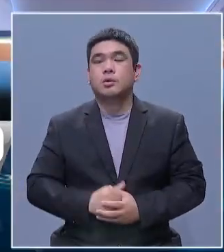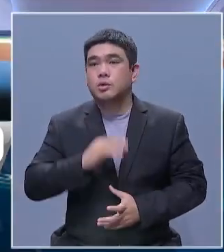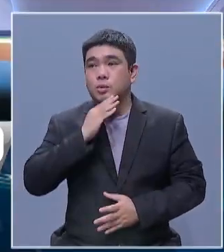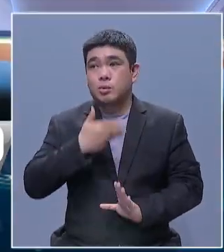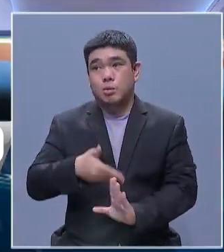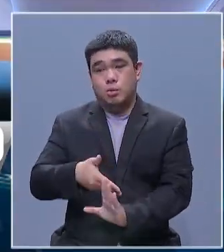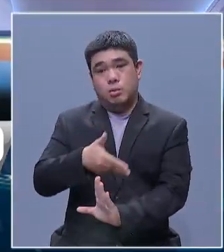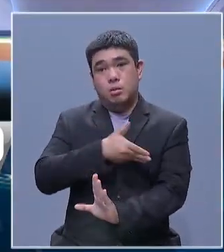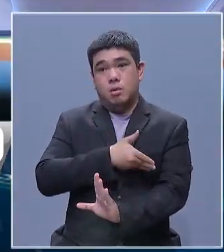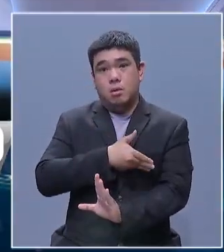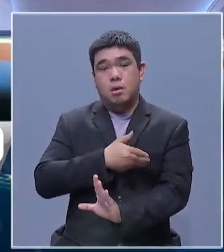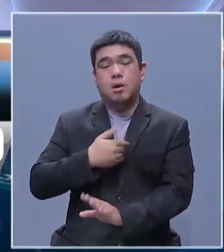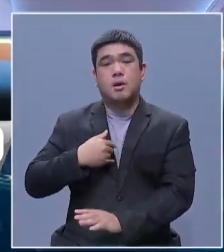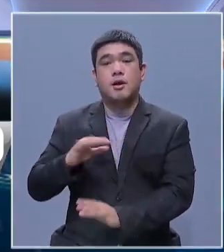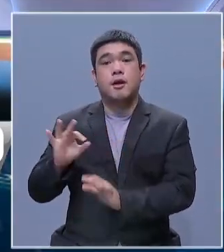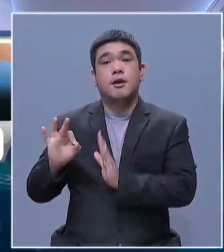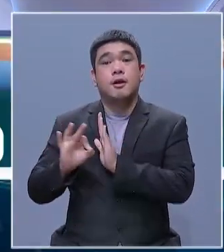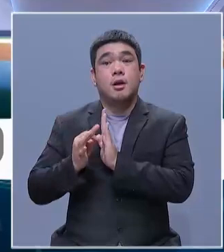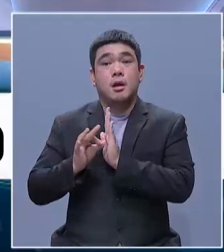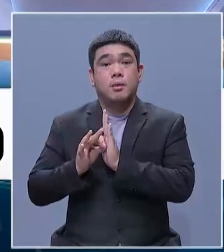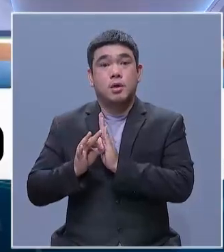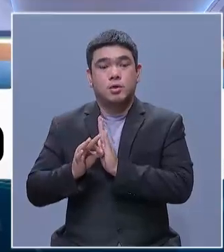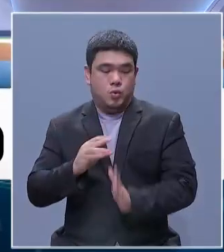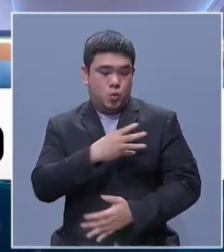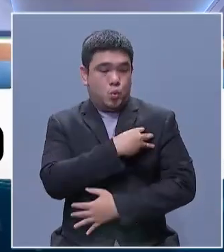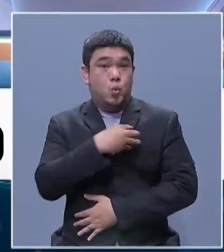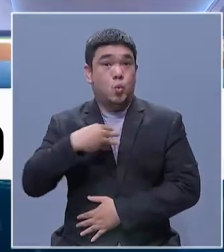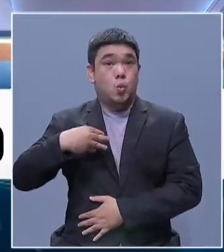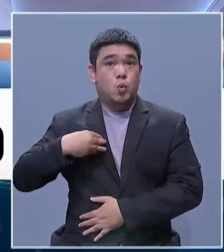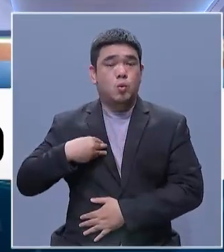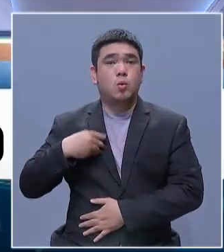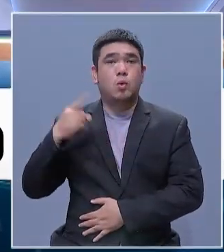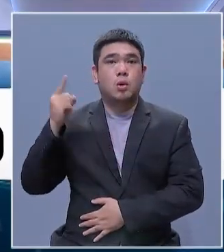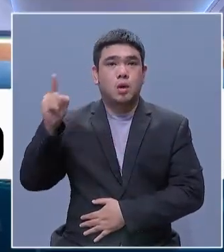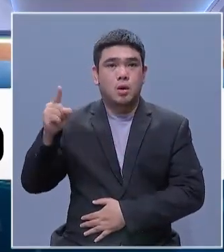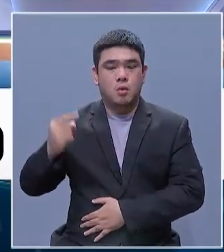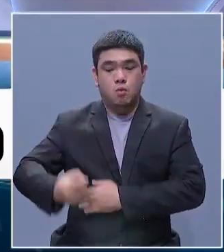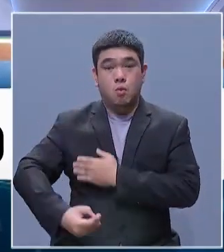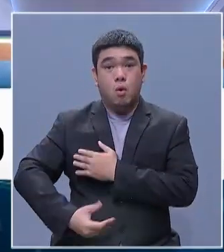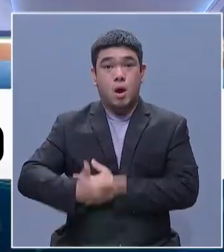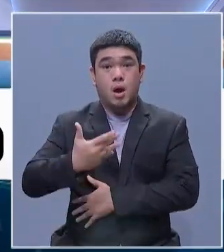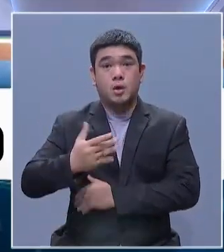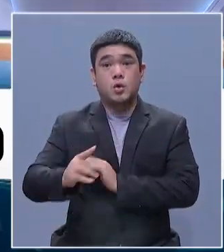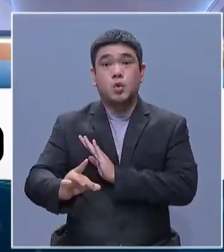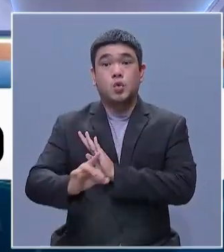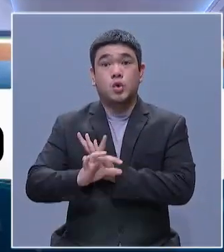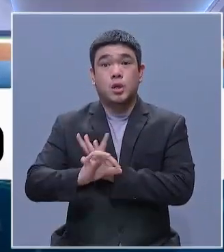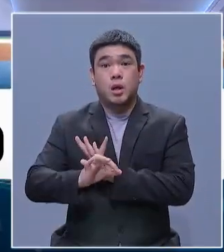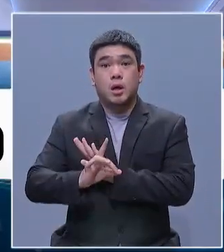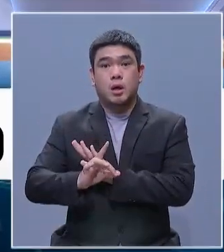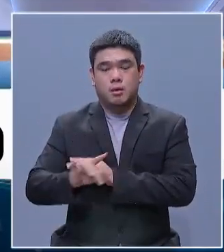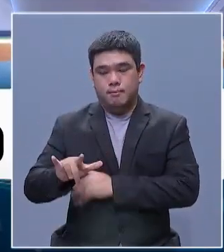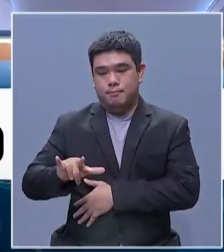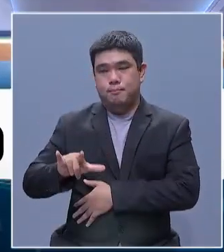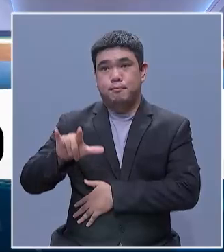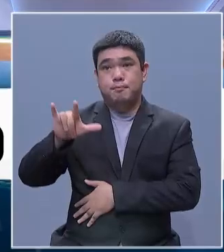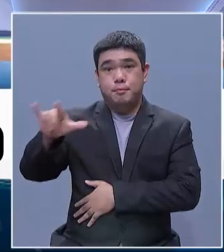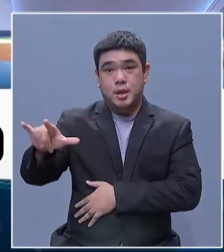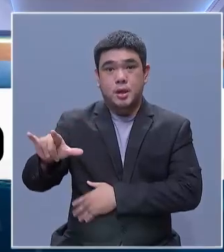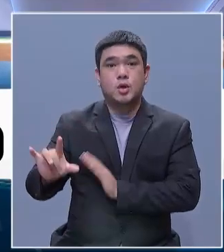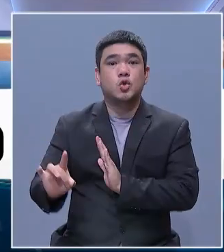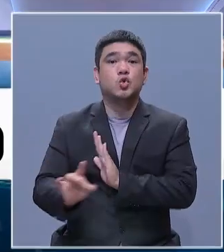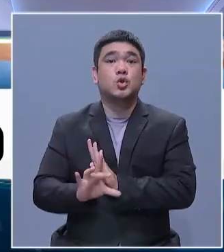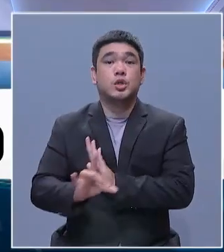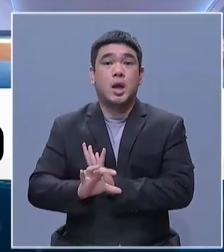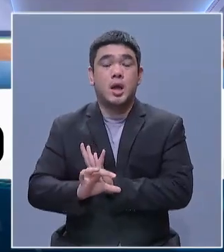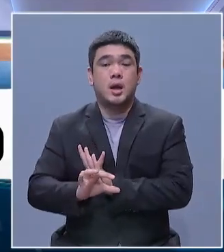คือในเพจ Facebook ของสถานทูตที่บอกว่าโอกาสสุดท้าย อ๋อเมื่อวาน ใช่ไหมที่เป็นสุดท้ายใช่ไหมที่จะพาคนไทย